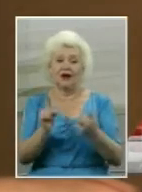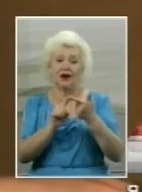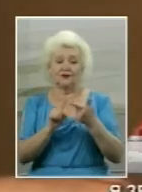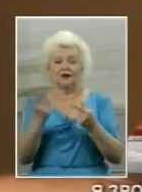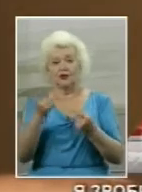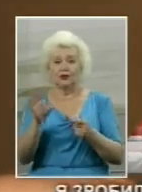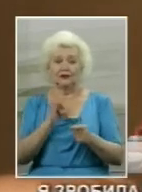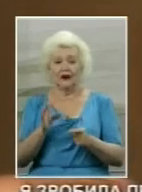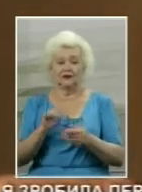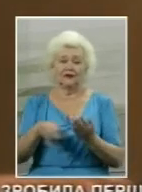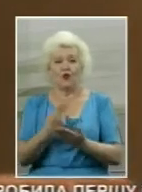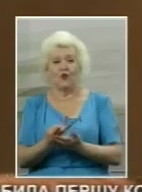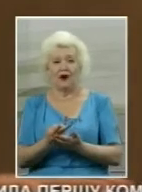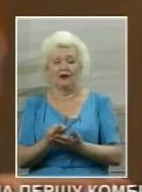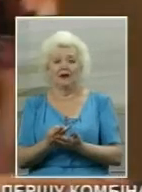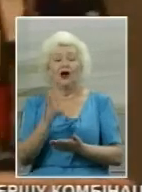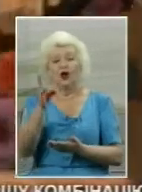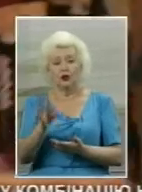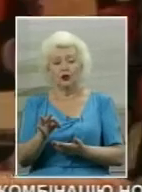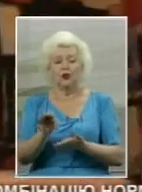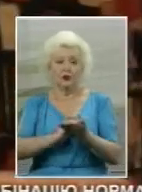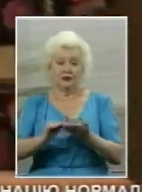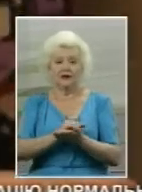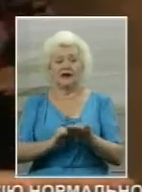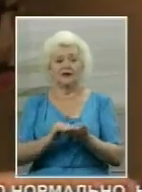под конец упала. Но тренер